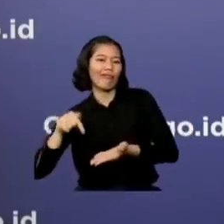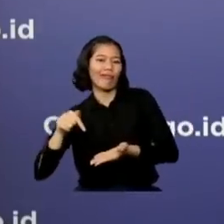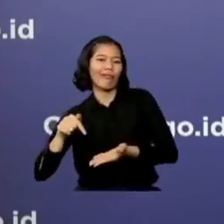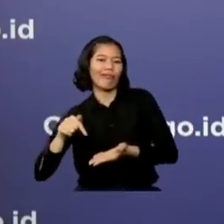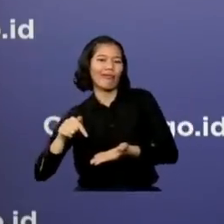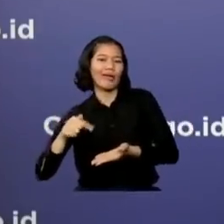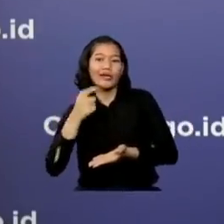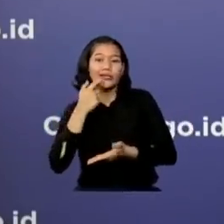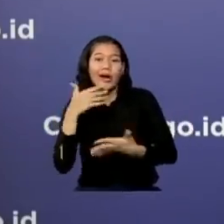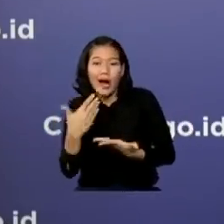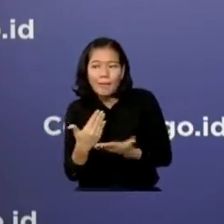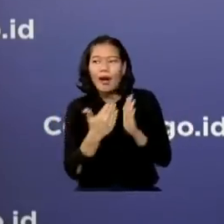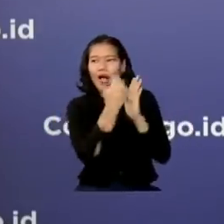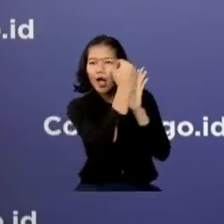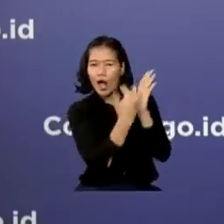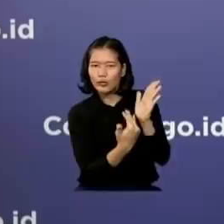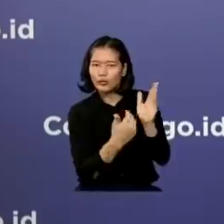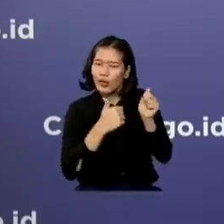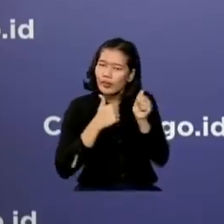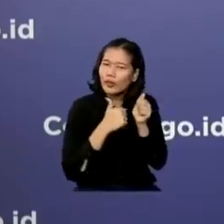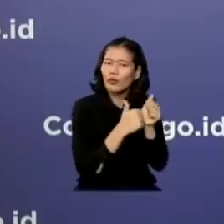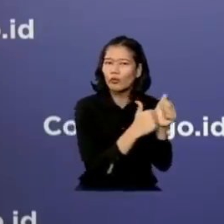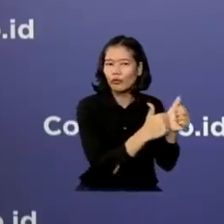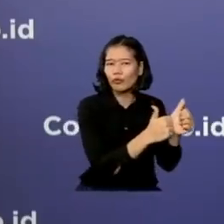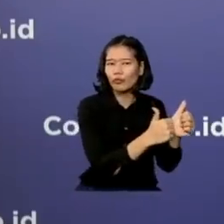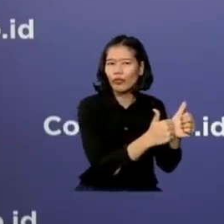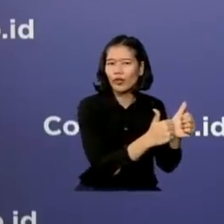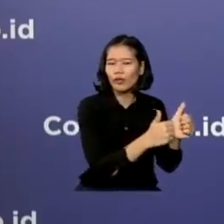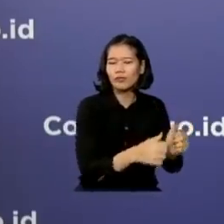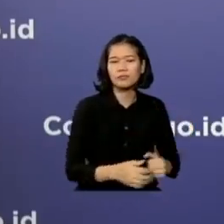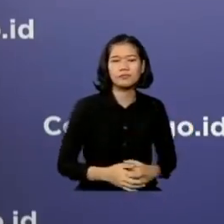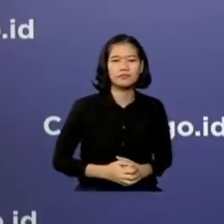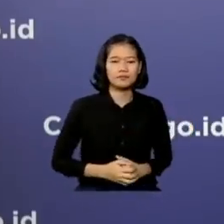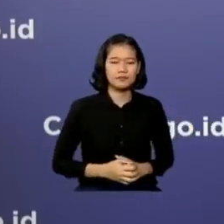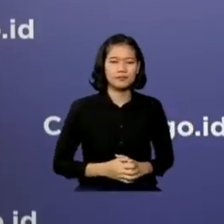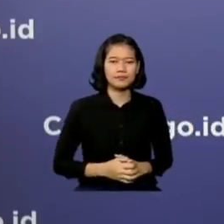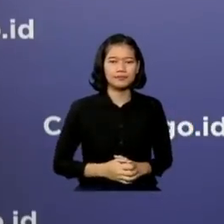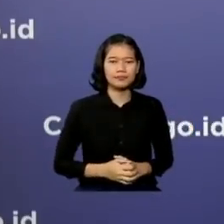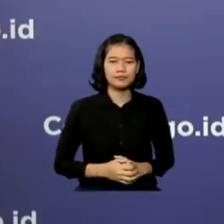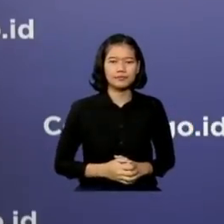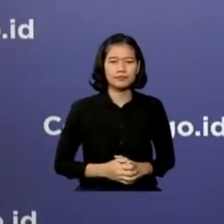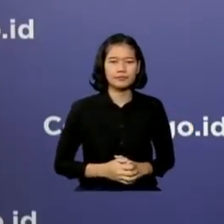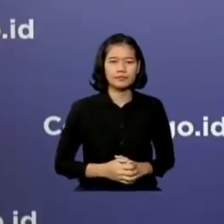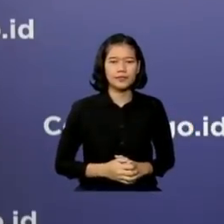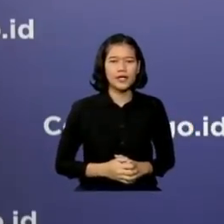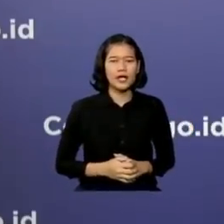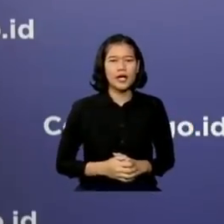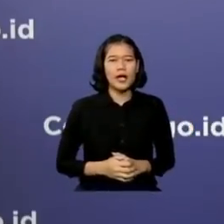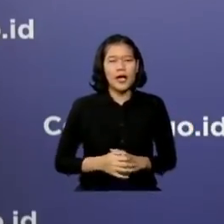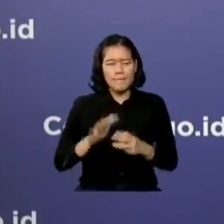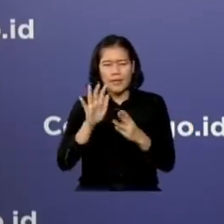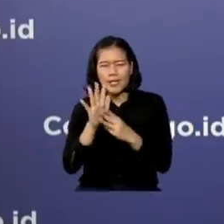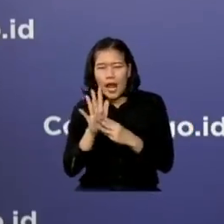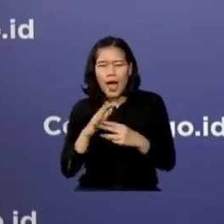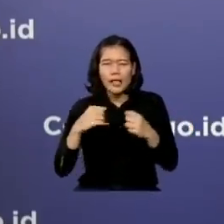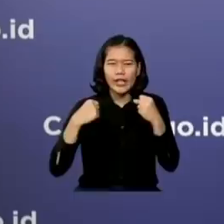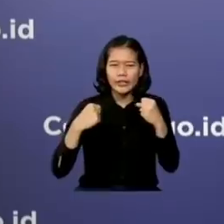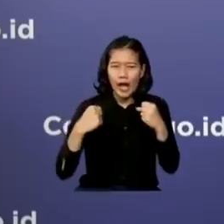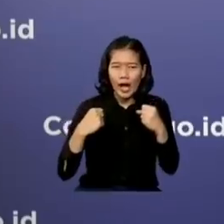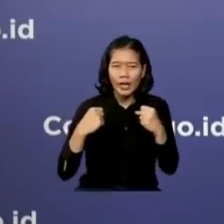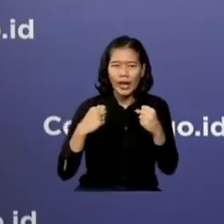terhadap kepatuhan dan disiplin menjalankan protokol kesehatan Ini tantangan untuk Kita